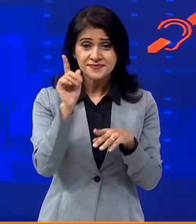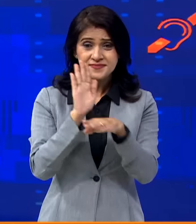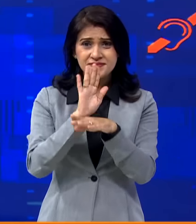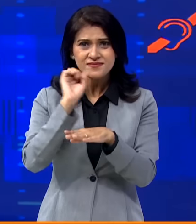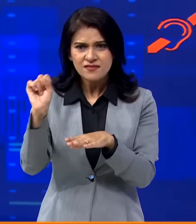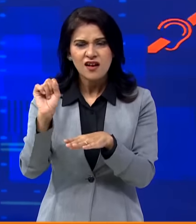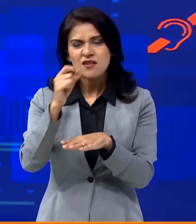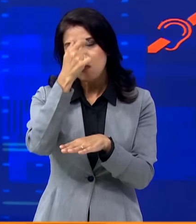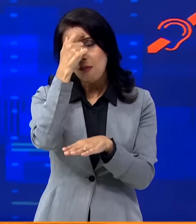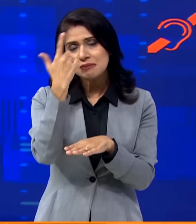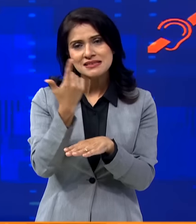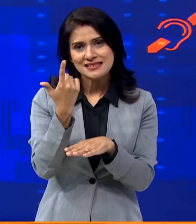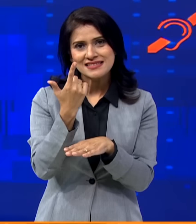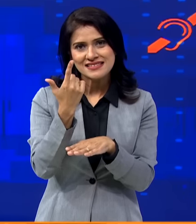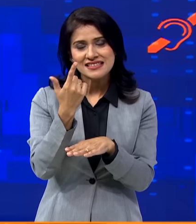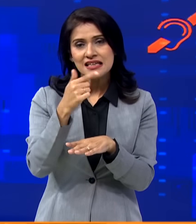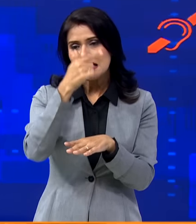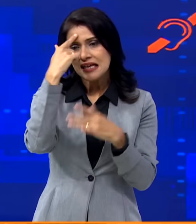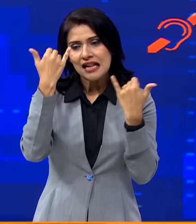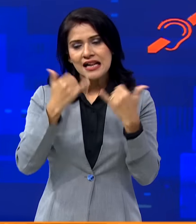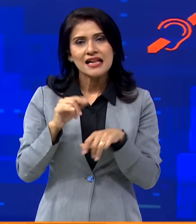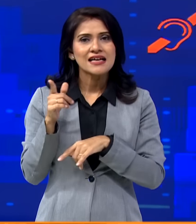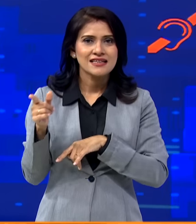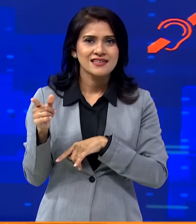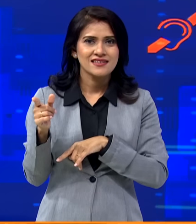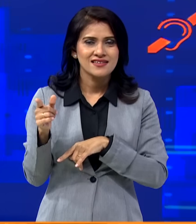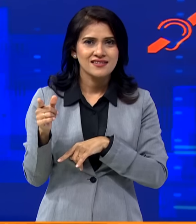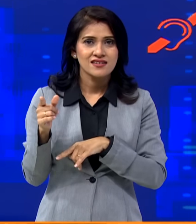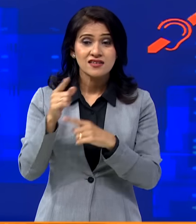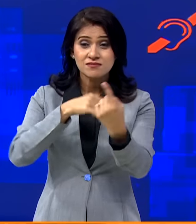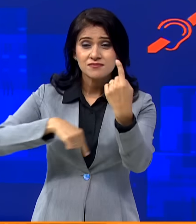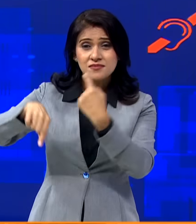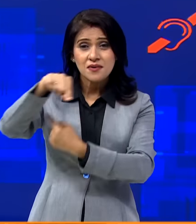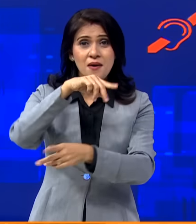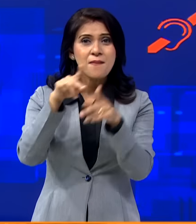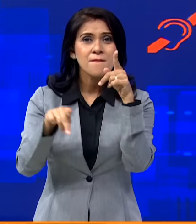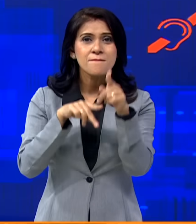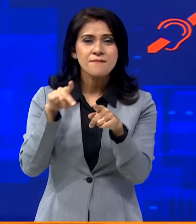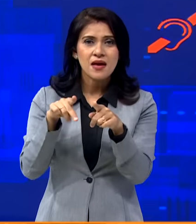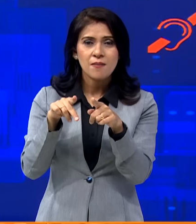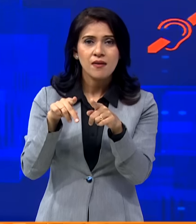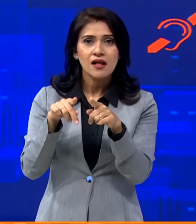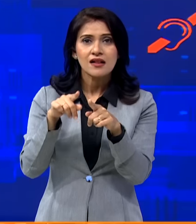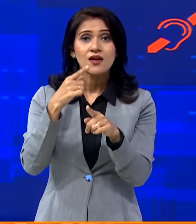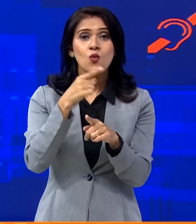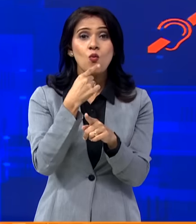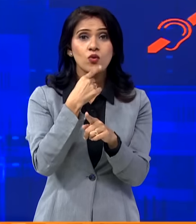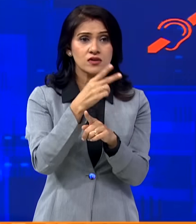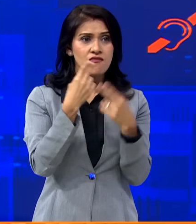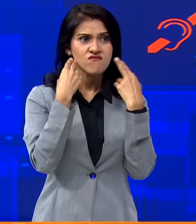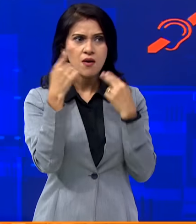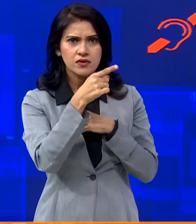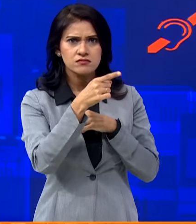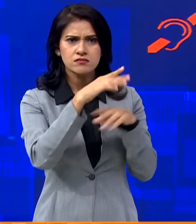भाग्य की विडंबना यह है कांग्रेस का दुर्भाग्य यह है कि वहां जो लोकप्रिय होता है उसका गला काटा जाता